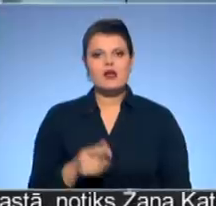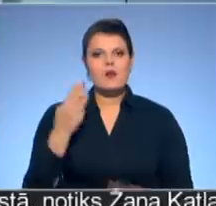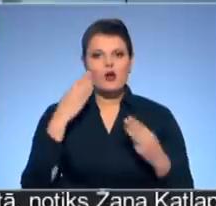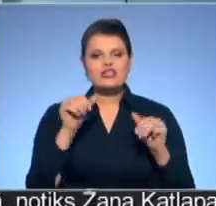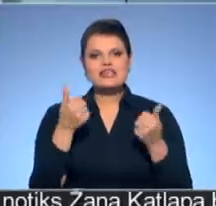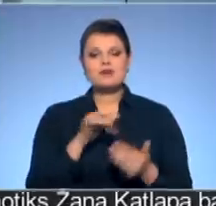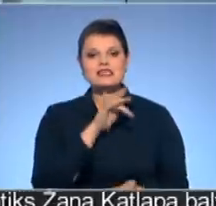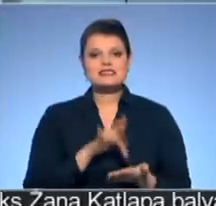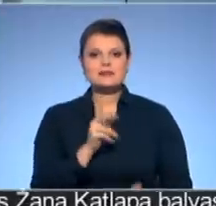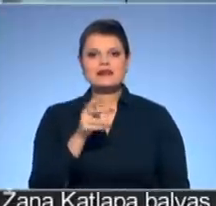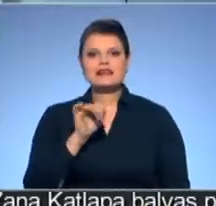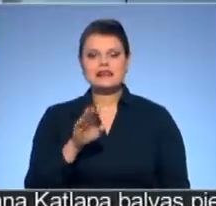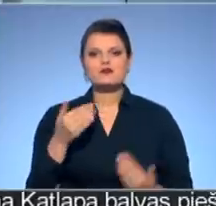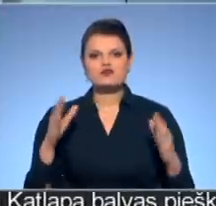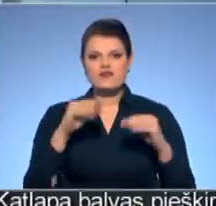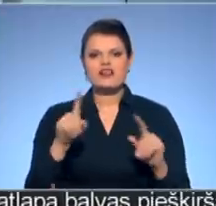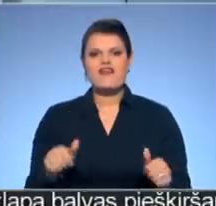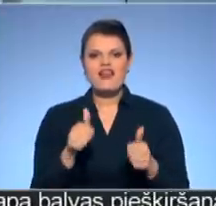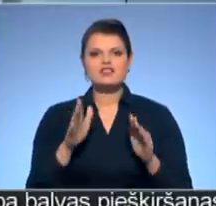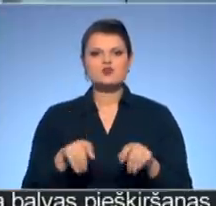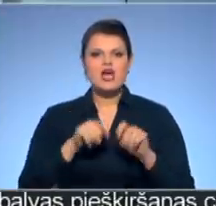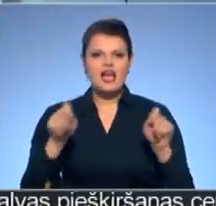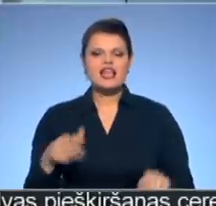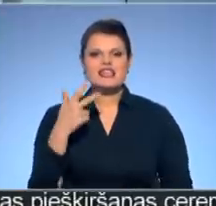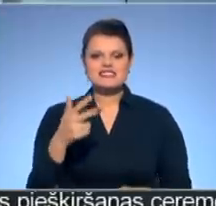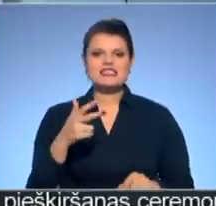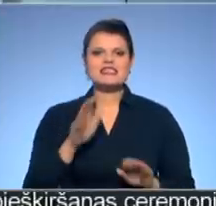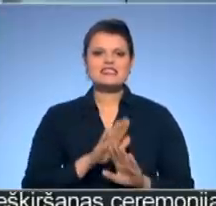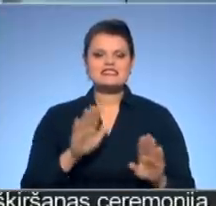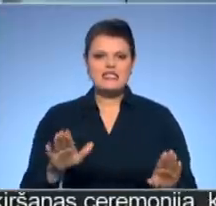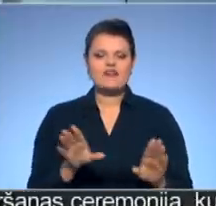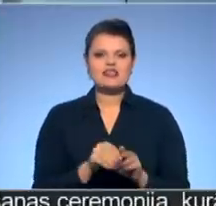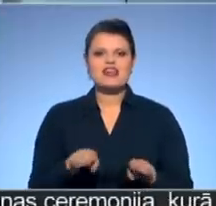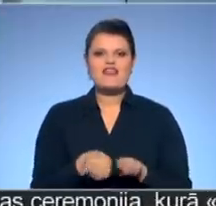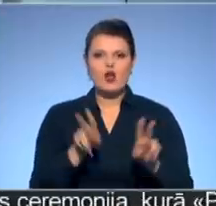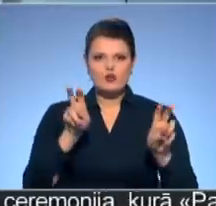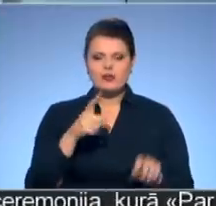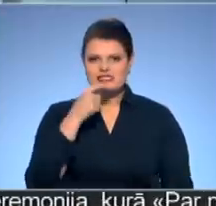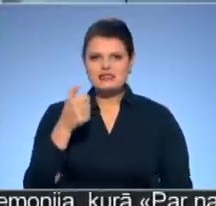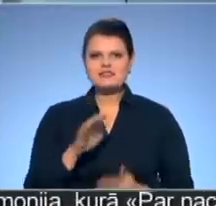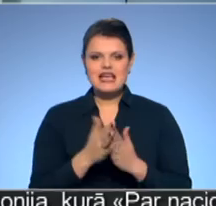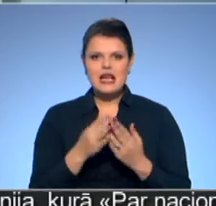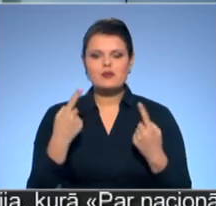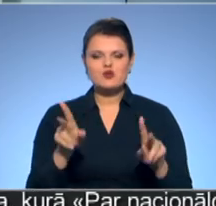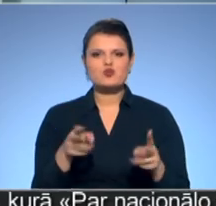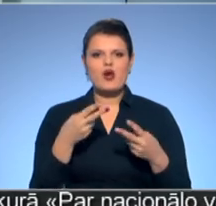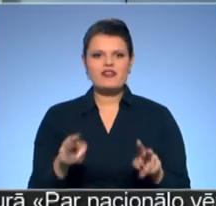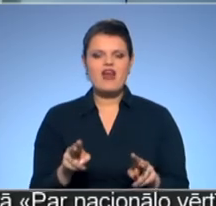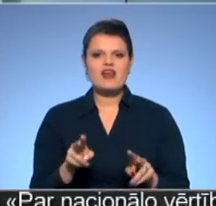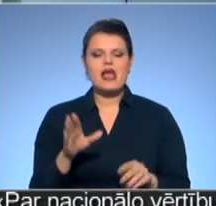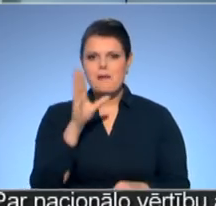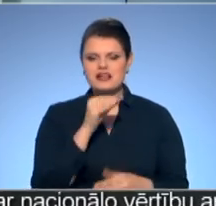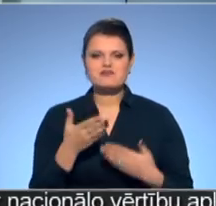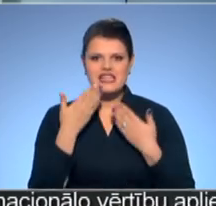Laikmatīgās mākslas centrā Kim šovakar vienlaicīgi tiks atklātas trīs izstādes ar vienādu nosaukumu – 100 grāmatas, ko nevajag